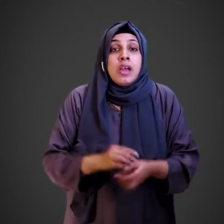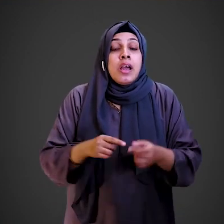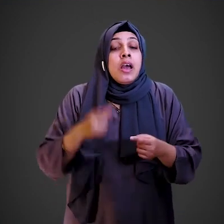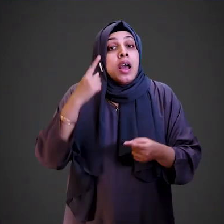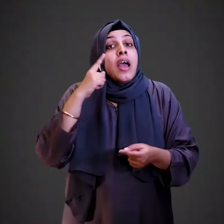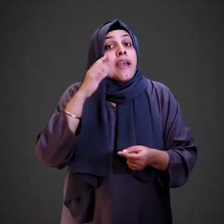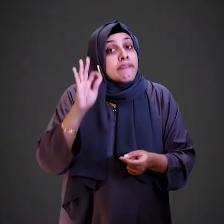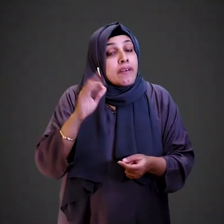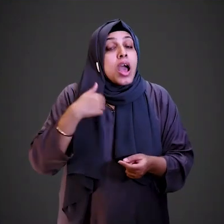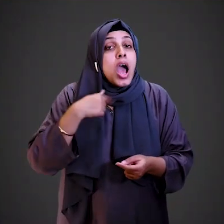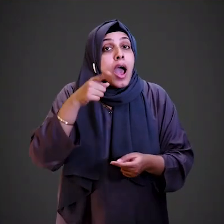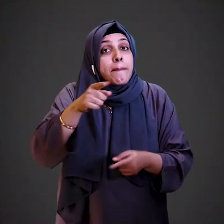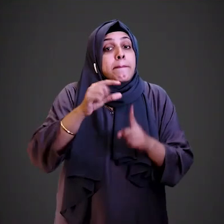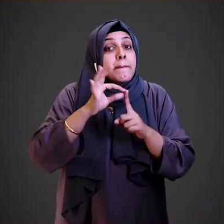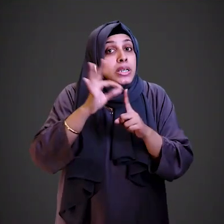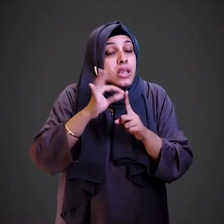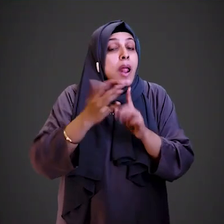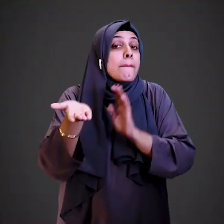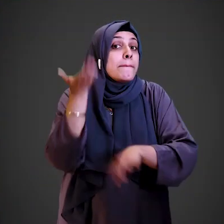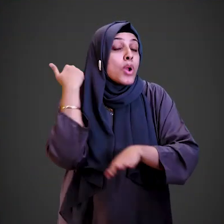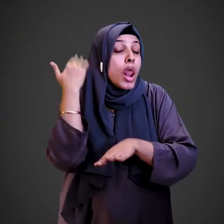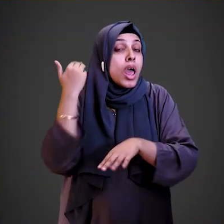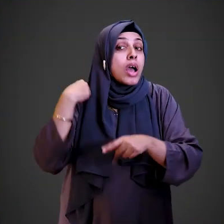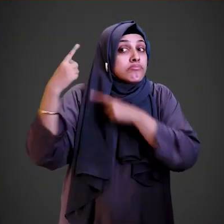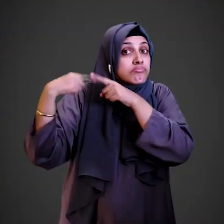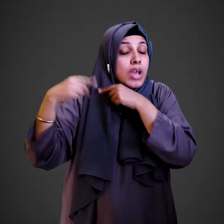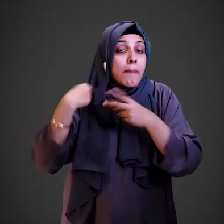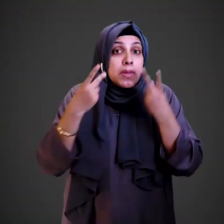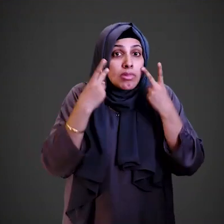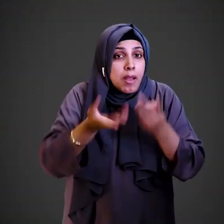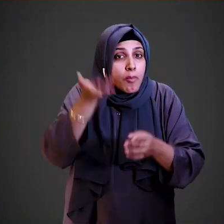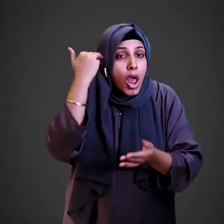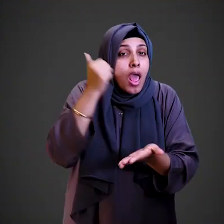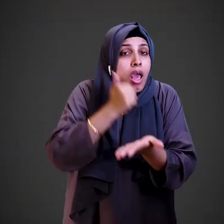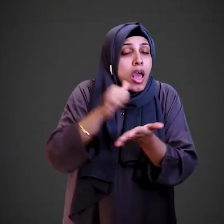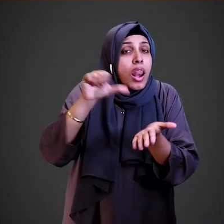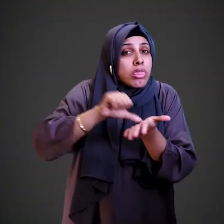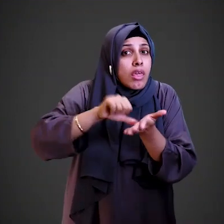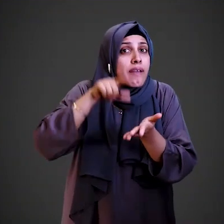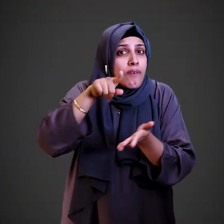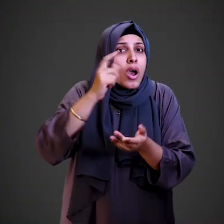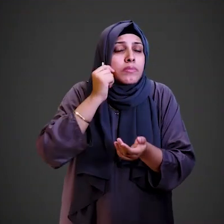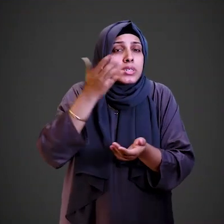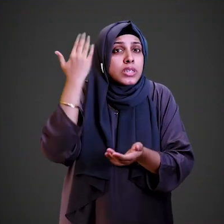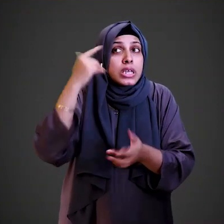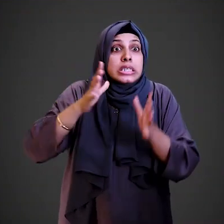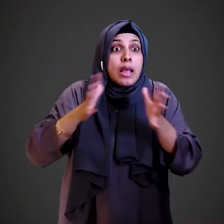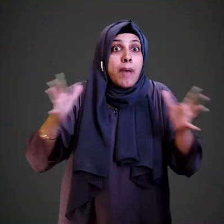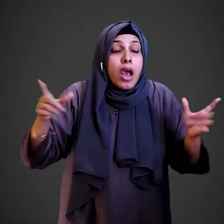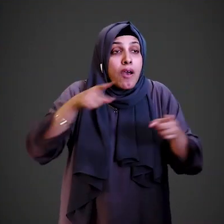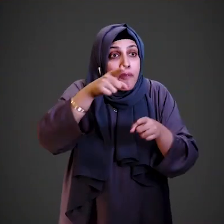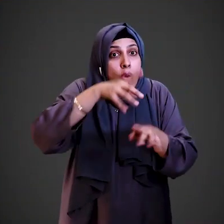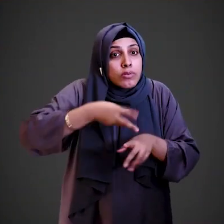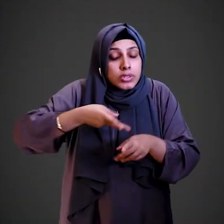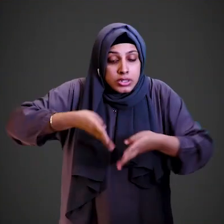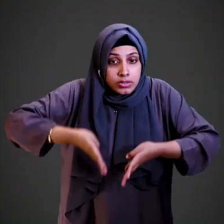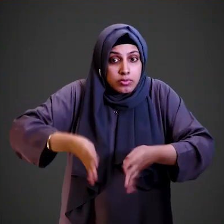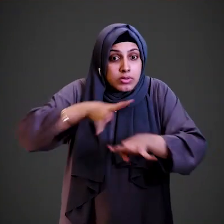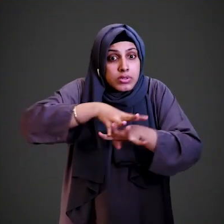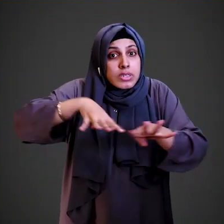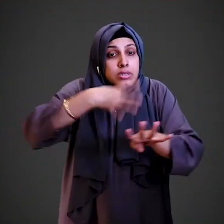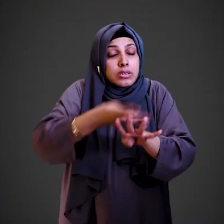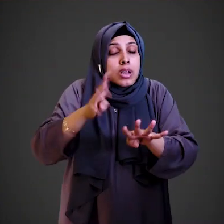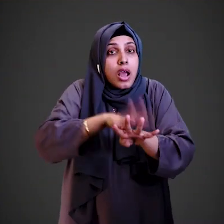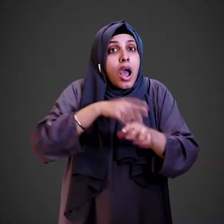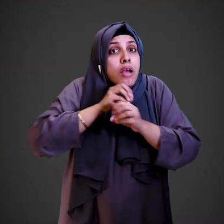اگر ہم پاکستان کی تاریخ پہ نظر دوڑائیں تو برٹش راج میں پبلک گڈ بہت زیادہ